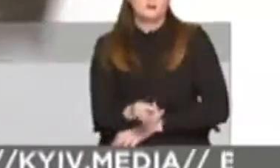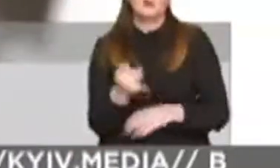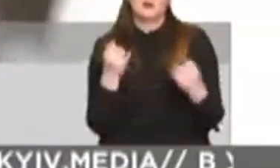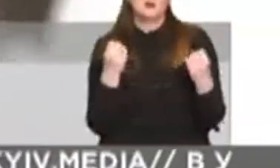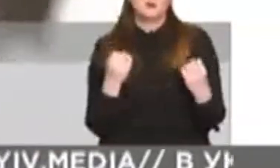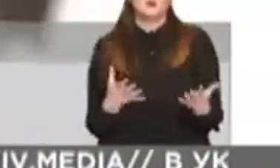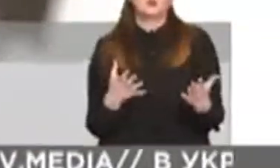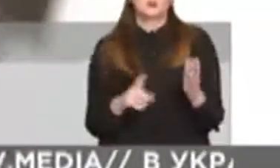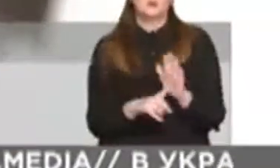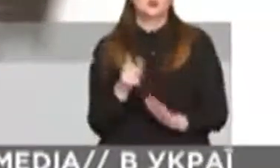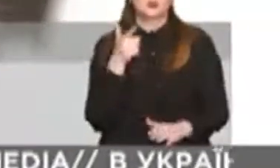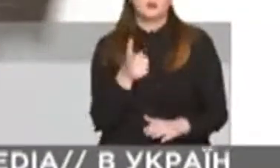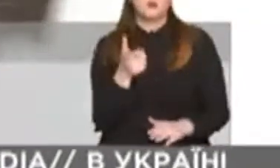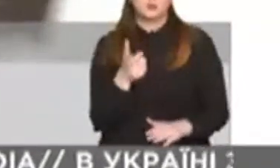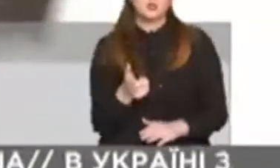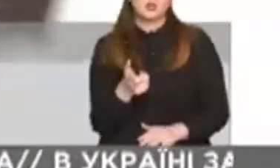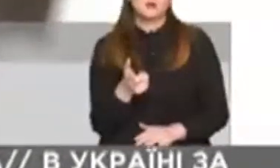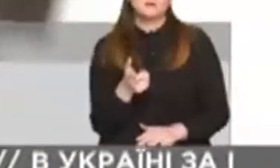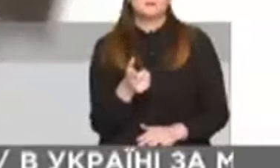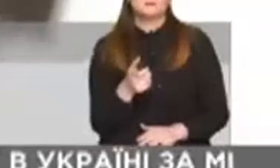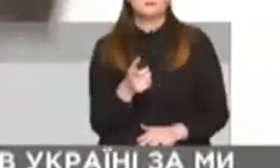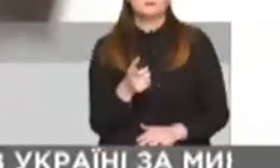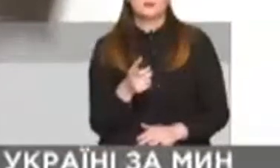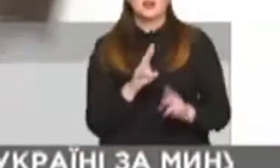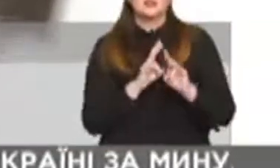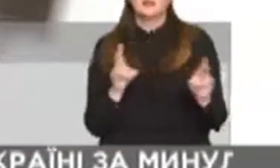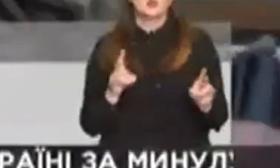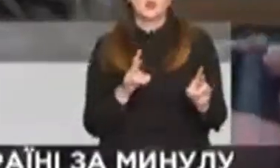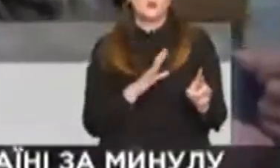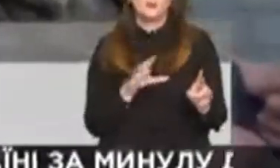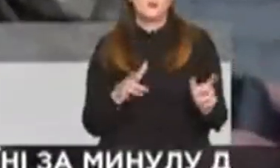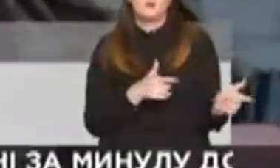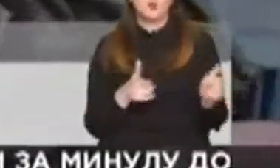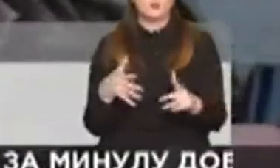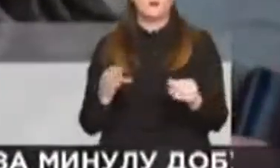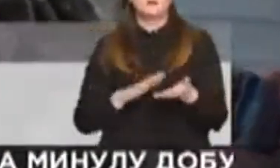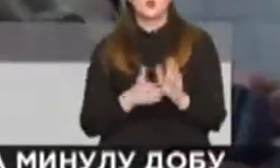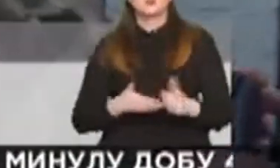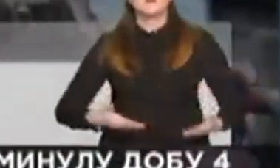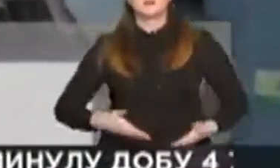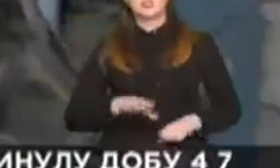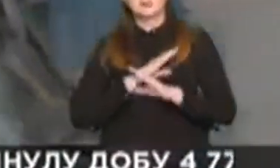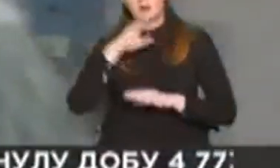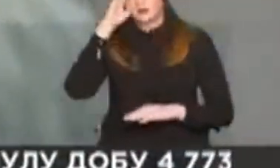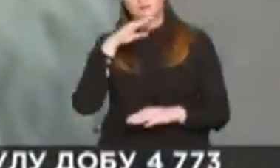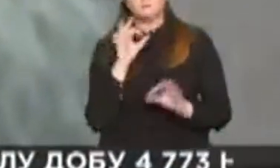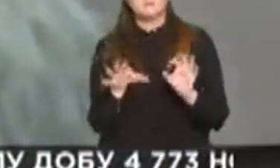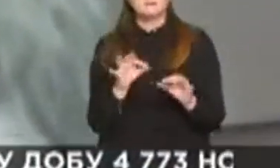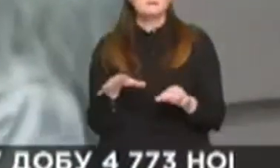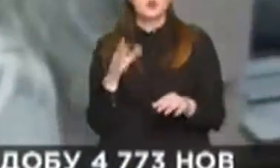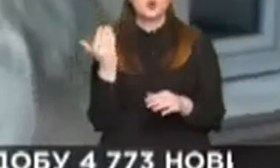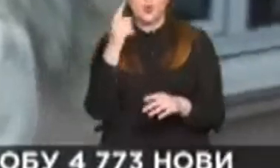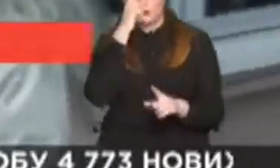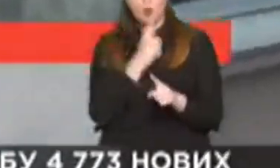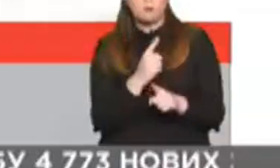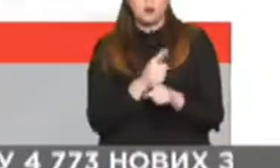просто почалися постріли, до якого, ну, як сказати, ніхто не був готовий. Про усі обставини смерті батька Олі розповіли його